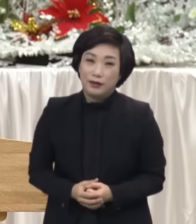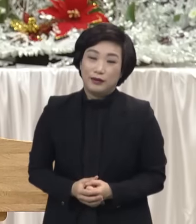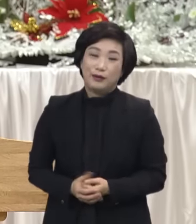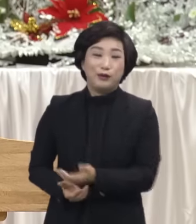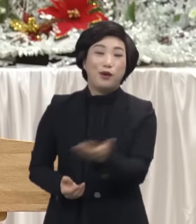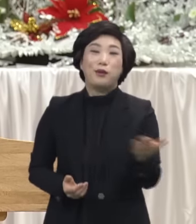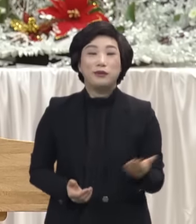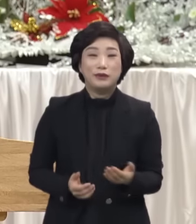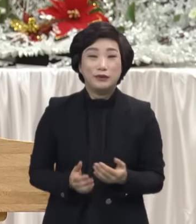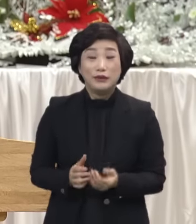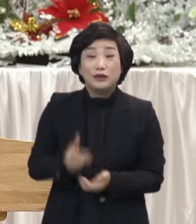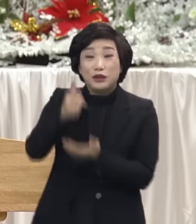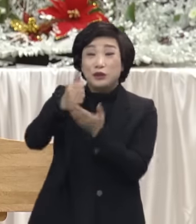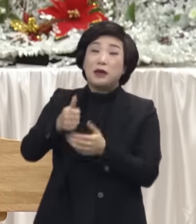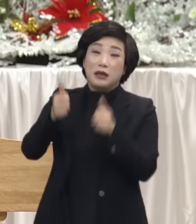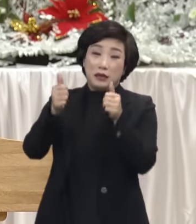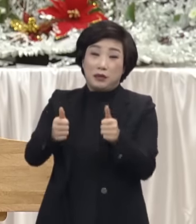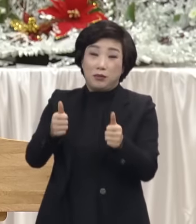이 목소리 앞에